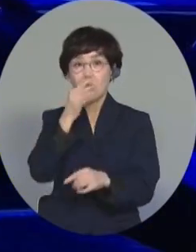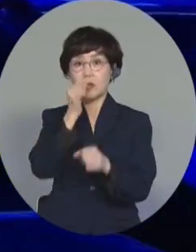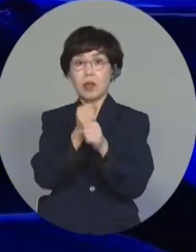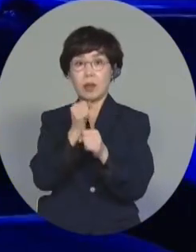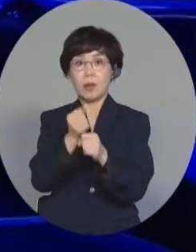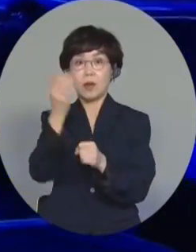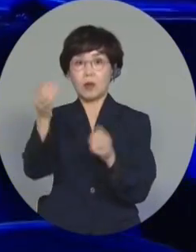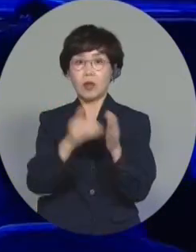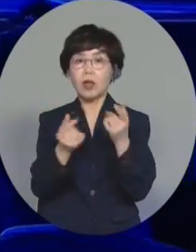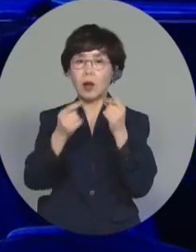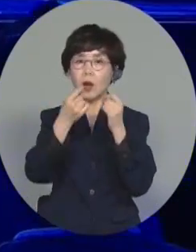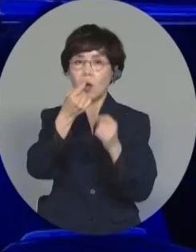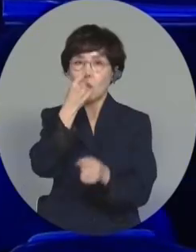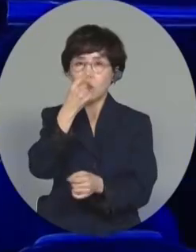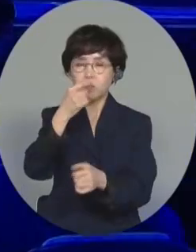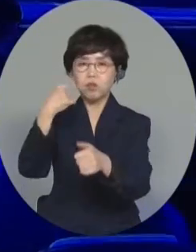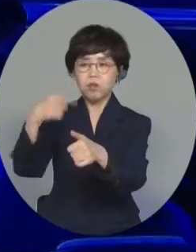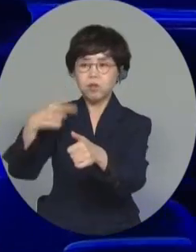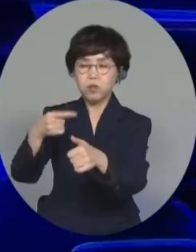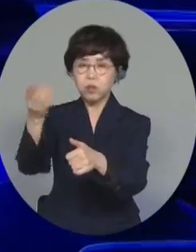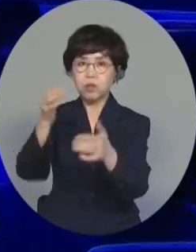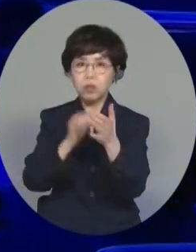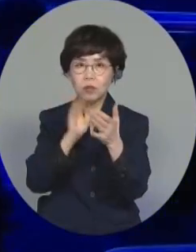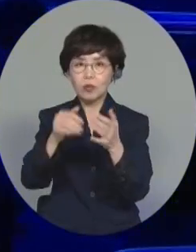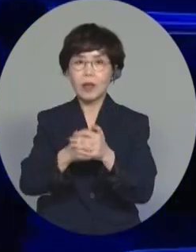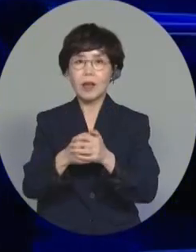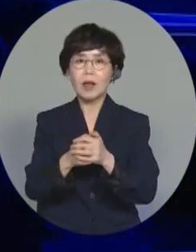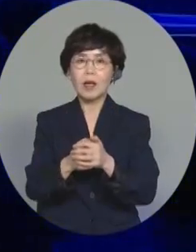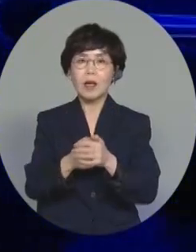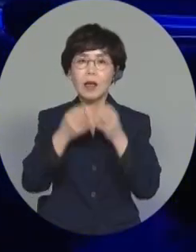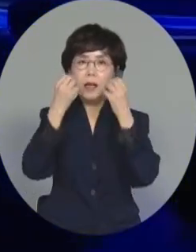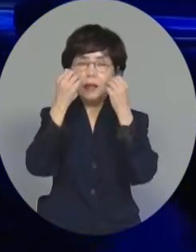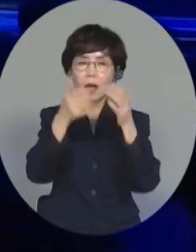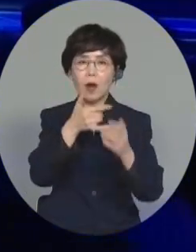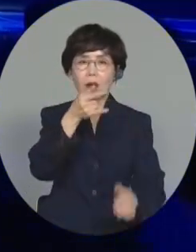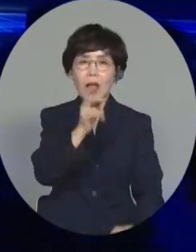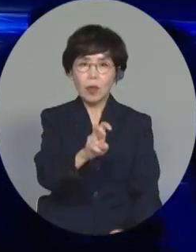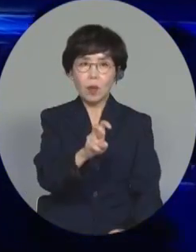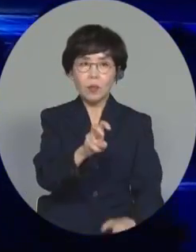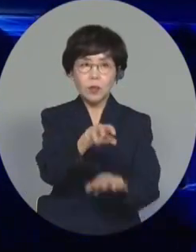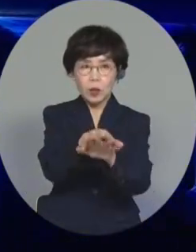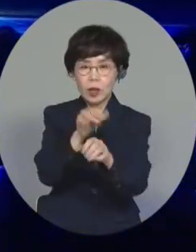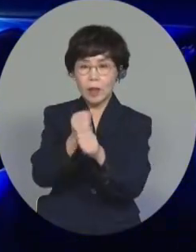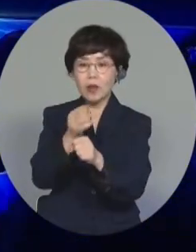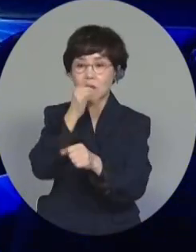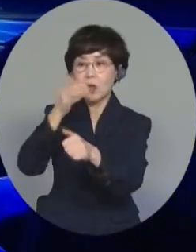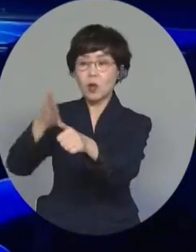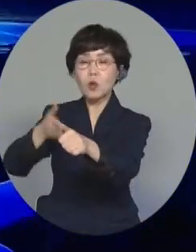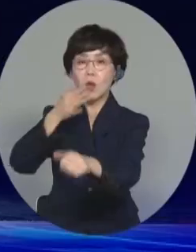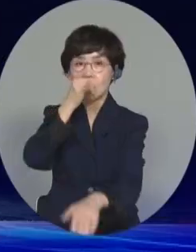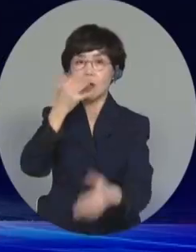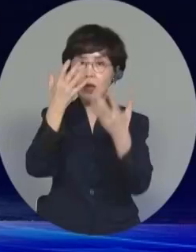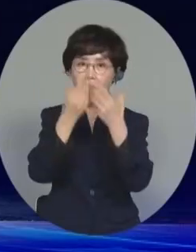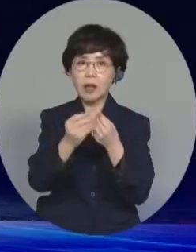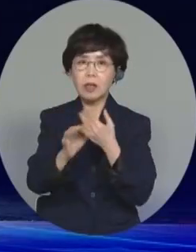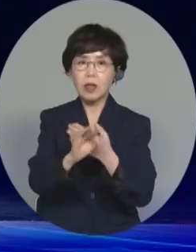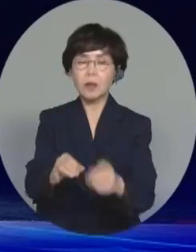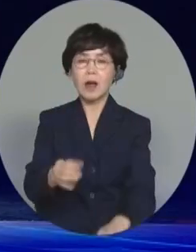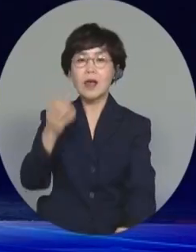이러한 학습을 시키고 나서 또 새로운 게놈을 생성하도록 또 요청할 수 있는 거죠. 예를